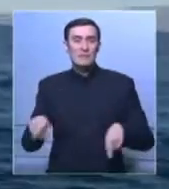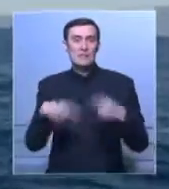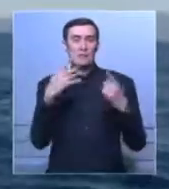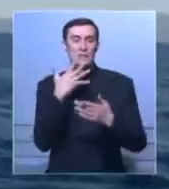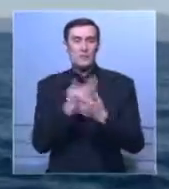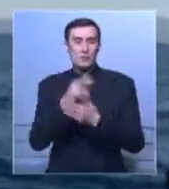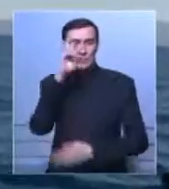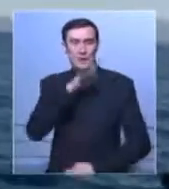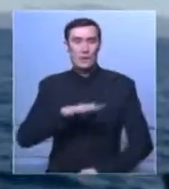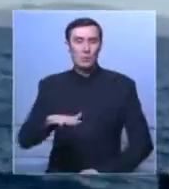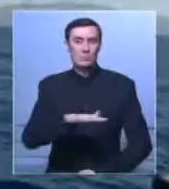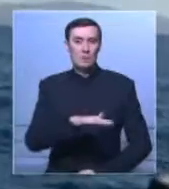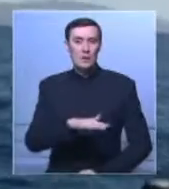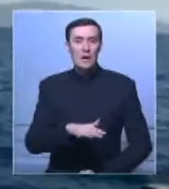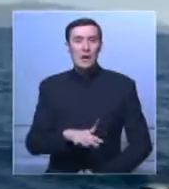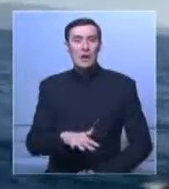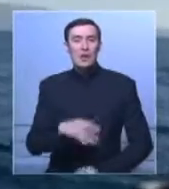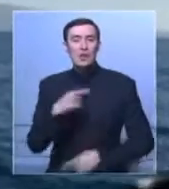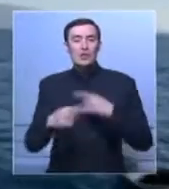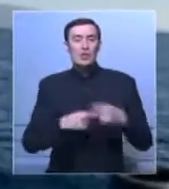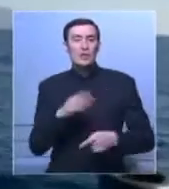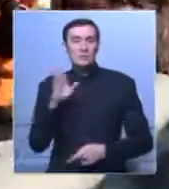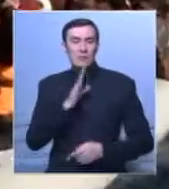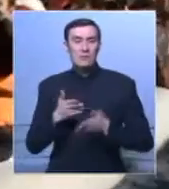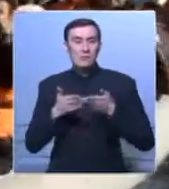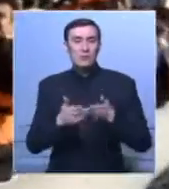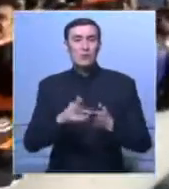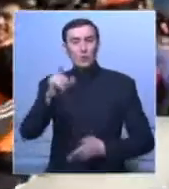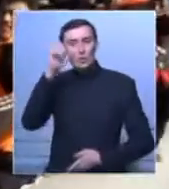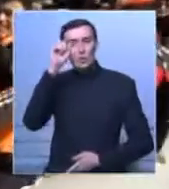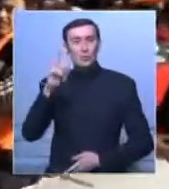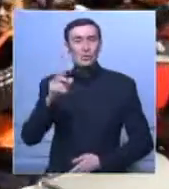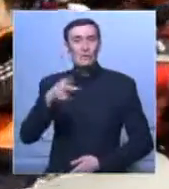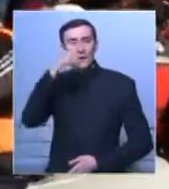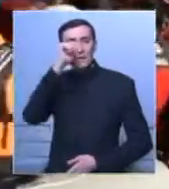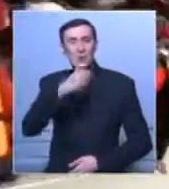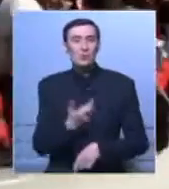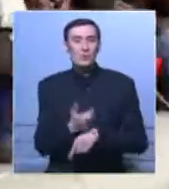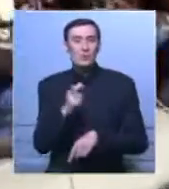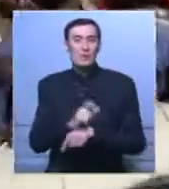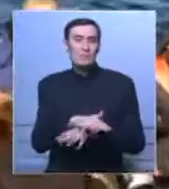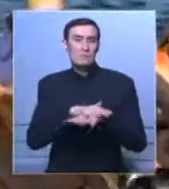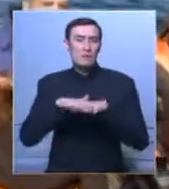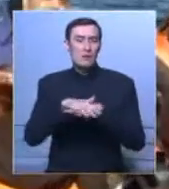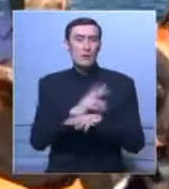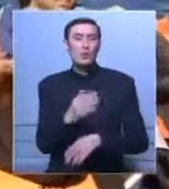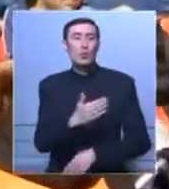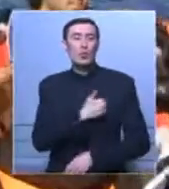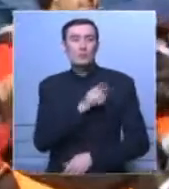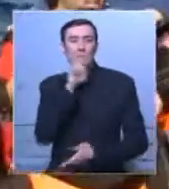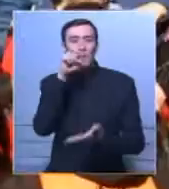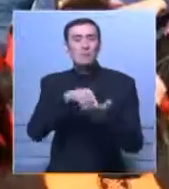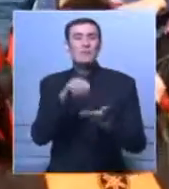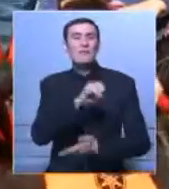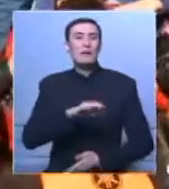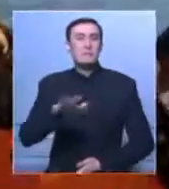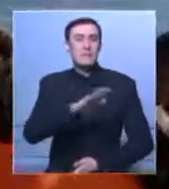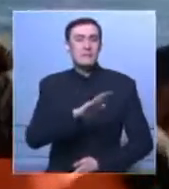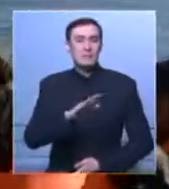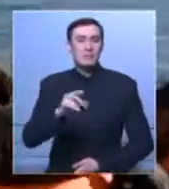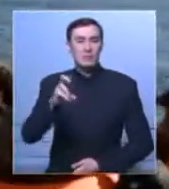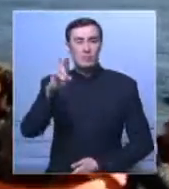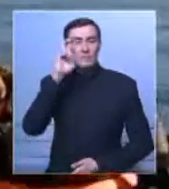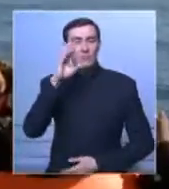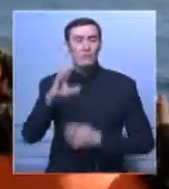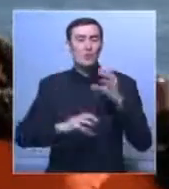страну. Морской путь из Турции в Грецию самый популярный среди беженцев, которые стремятся попасть в европейские страны. По